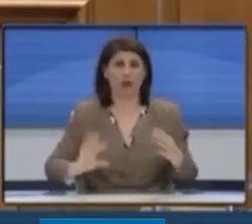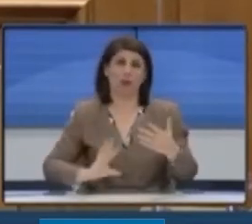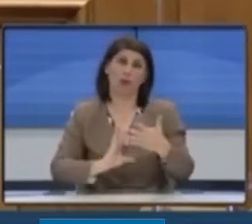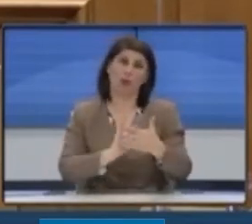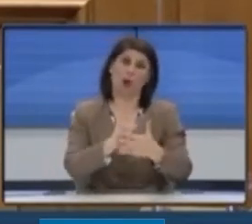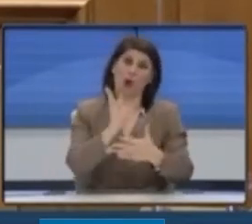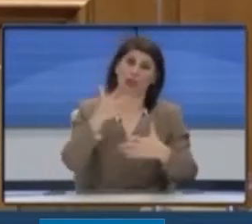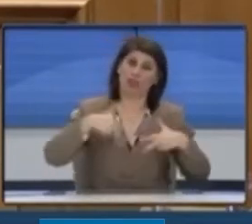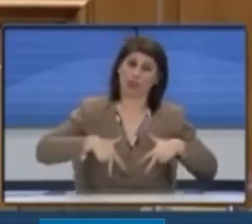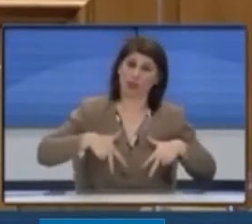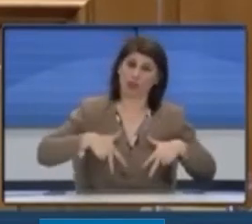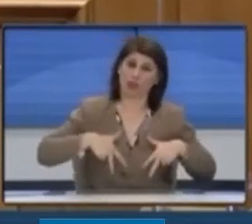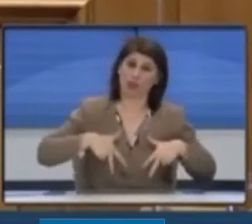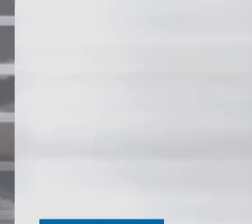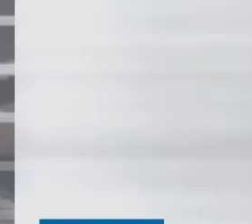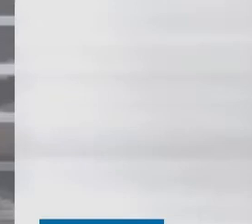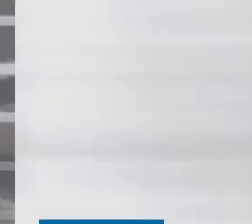των προοδευτικών κυβερνήσεων.